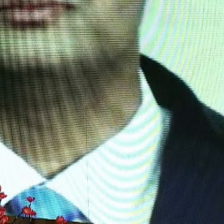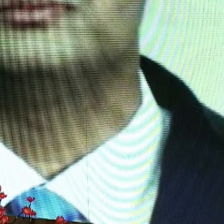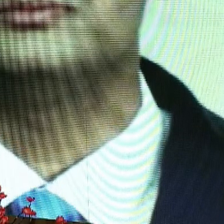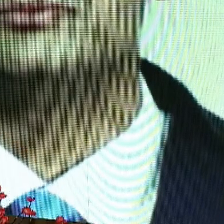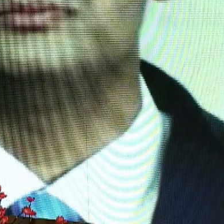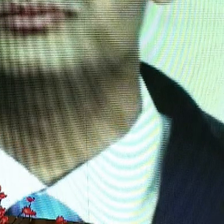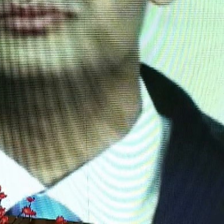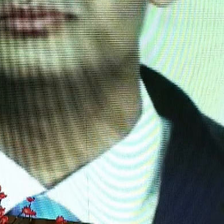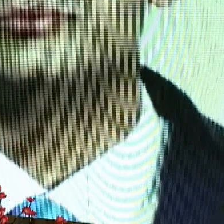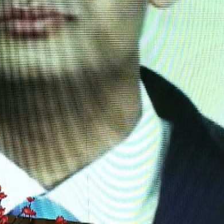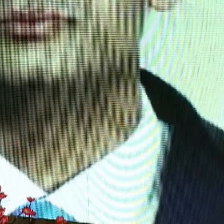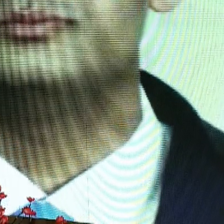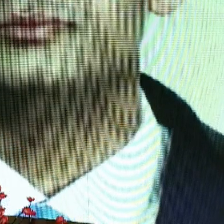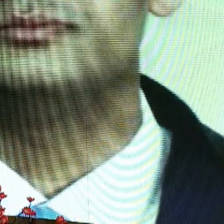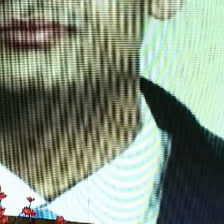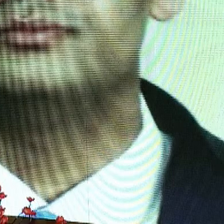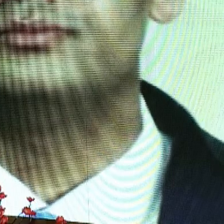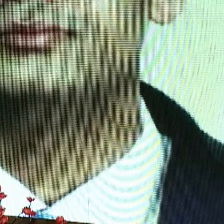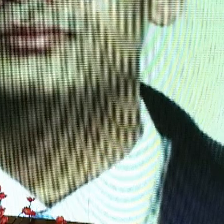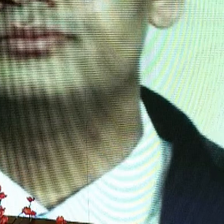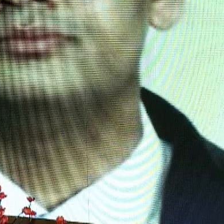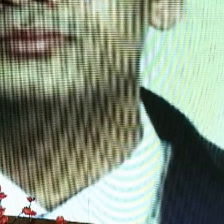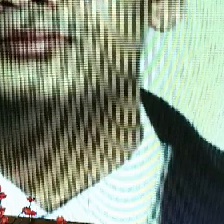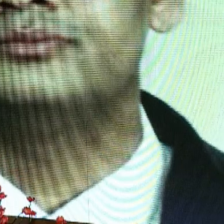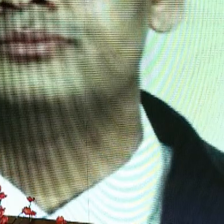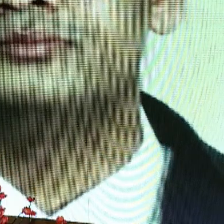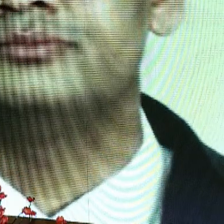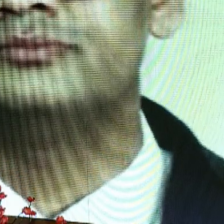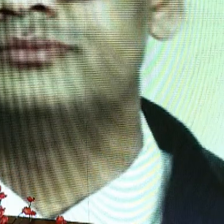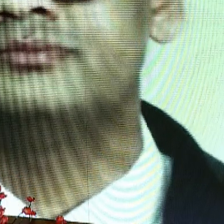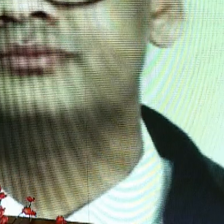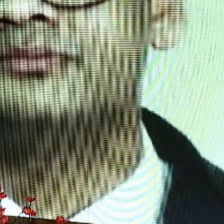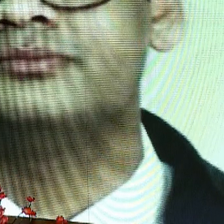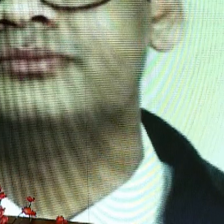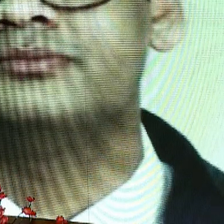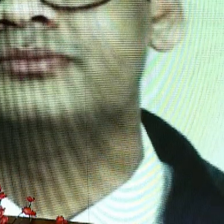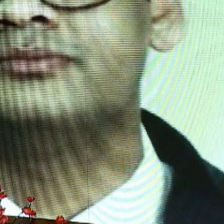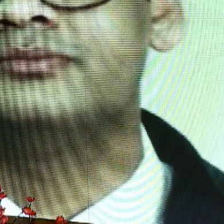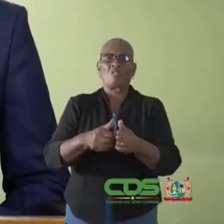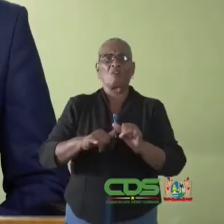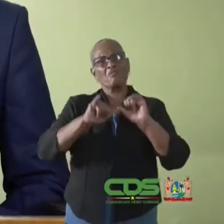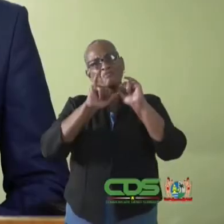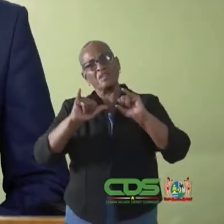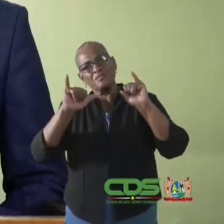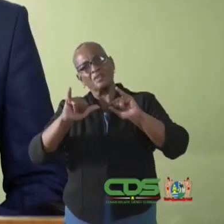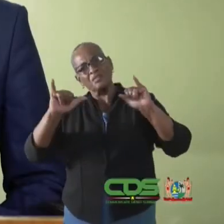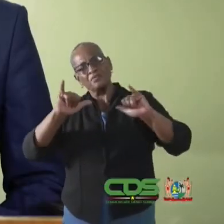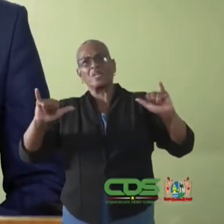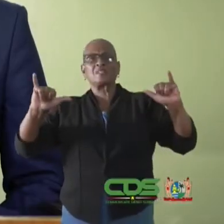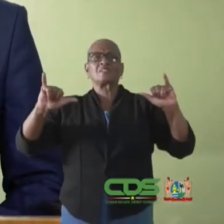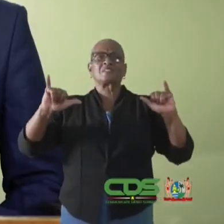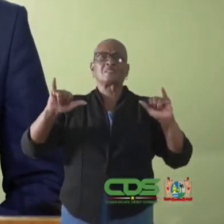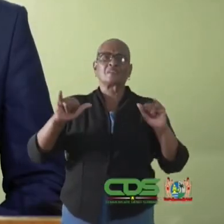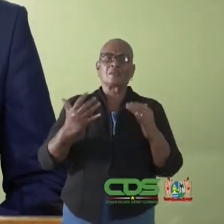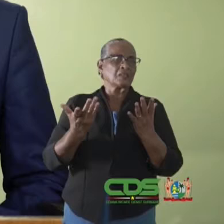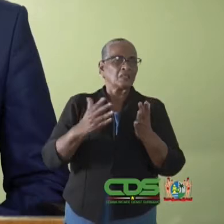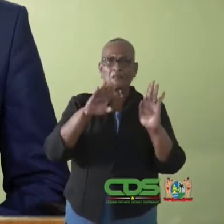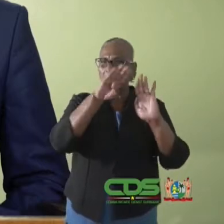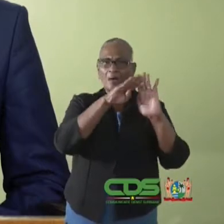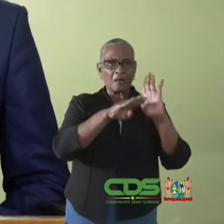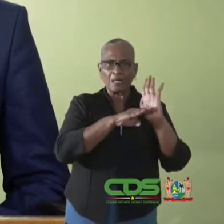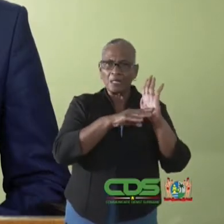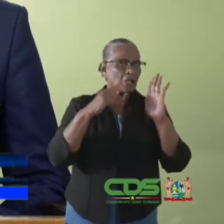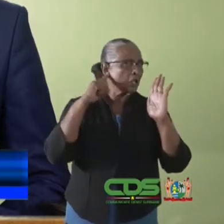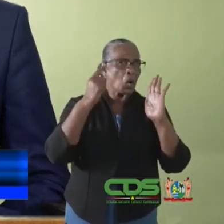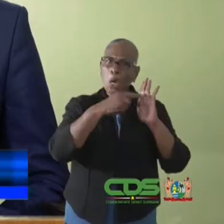straatbeleid dat aantoont dat er steeds meer feesten worden georganiseerd. Er zijn steeds meer plekken